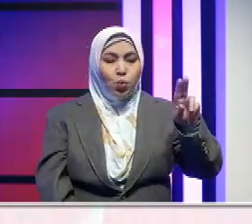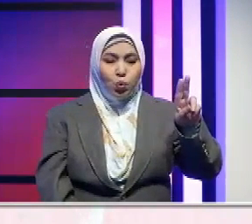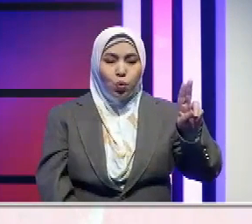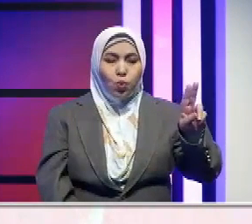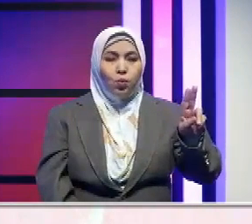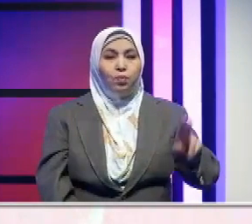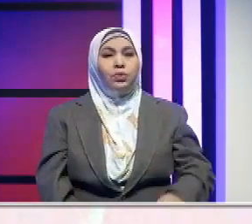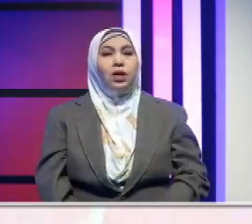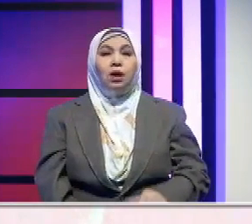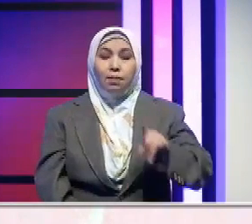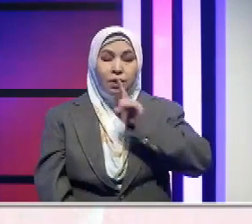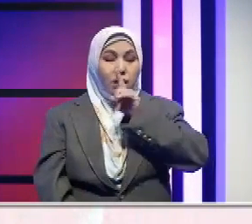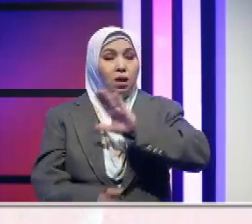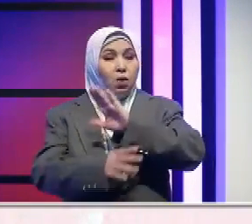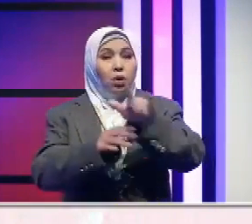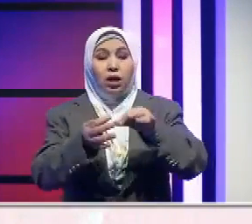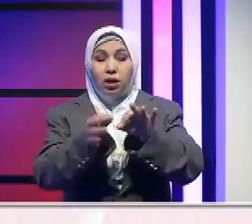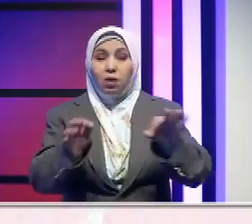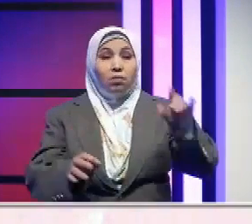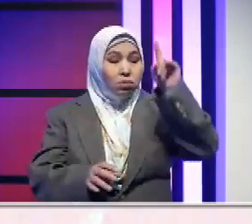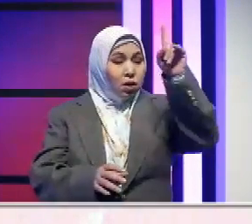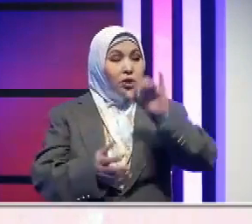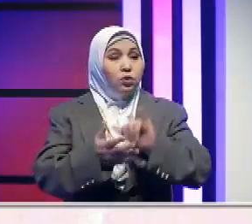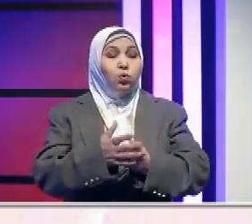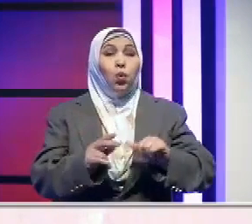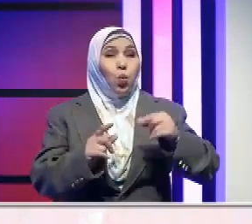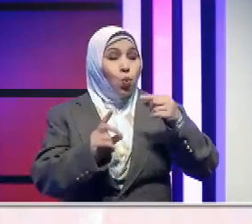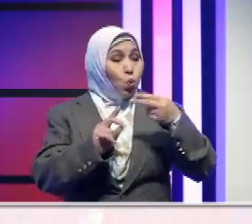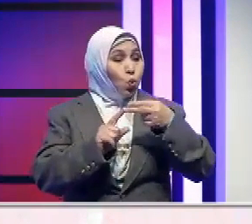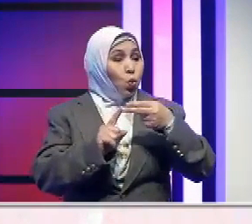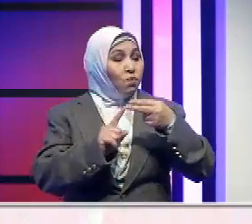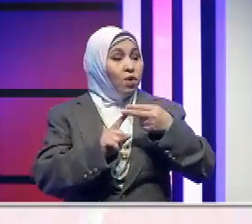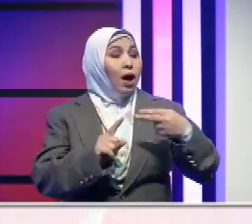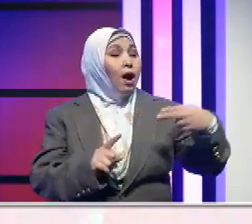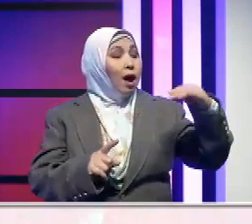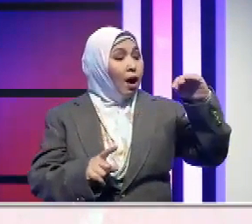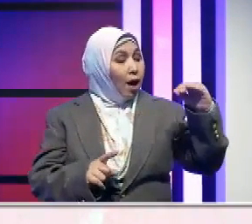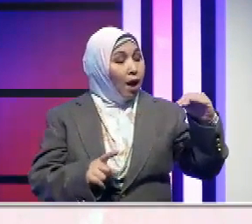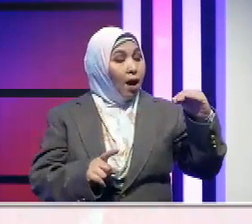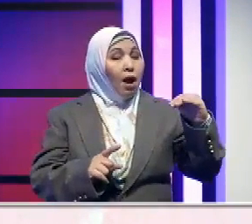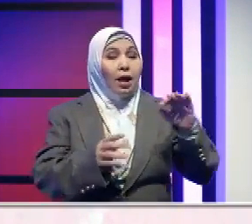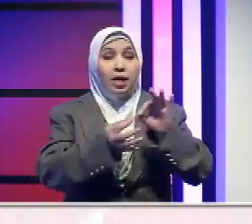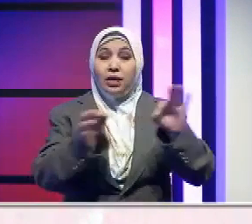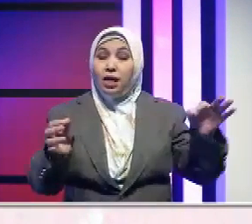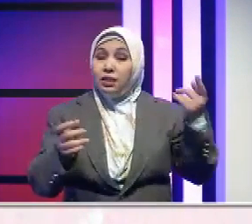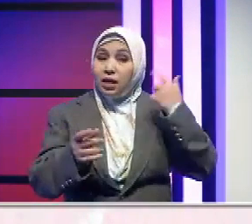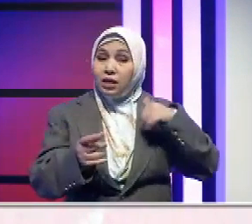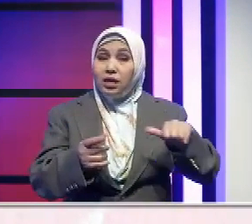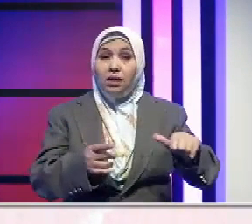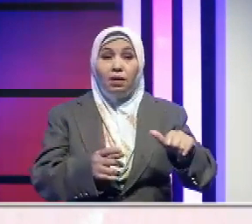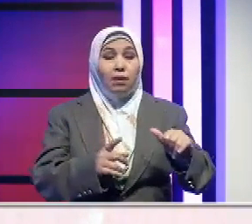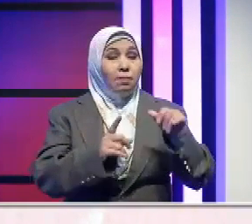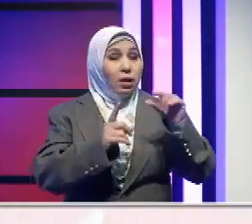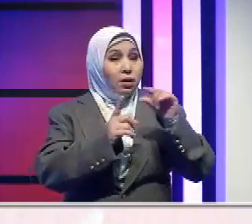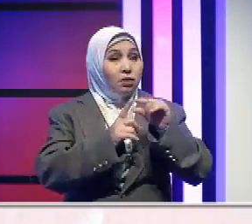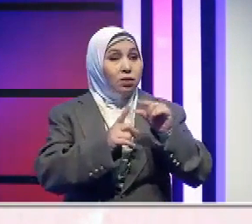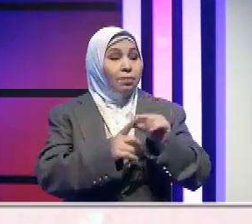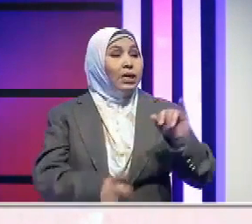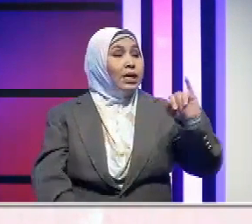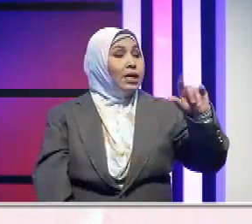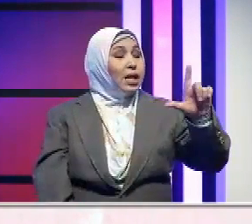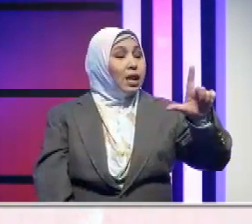واستغفروه. صدق الله العظيم. Iaitulah huruf ha dalam ayat-ayat yang kita bacakan tadi, antaranya kalimah